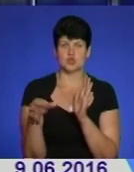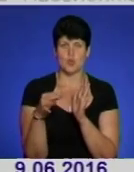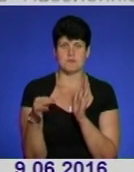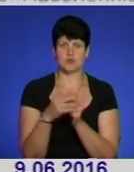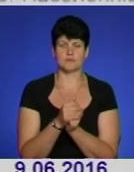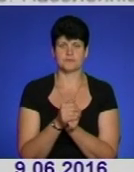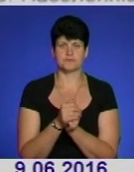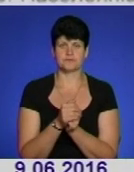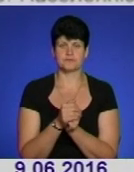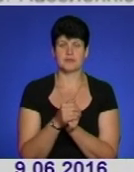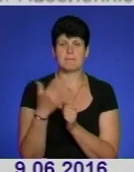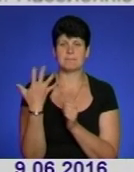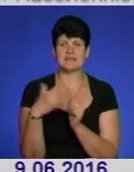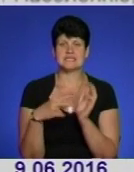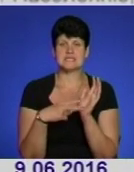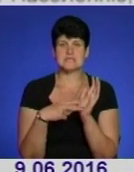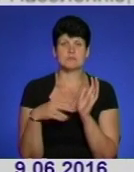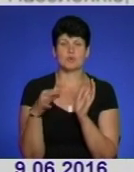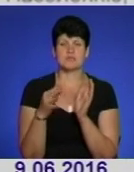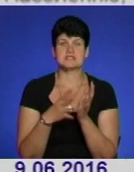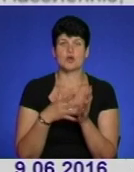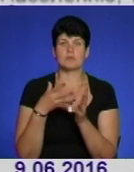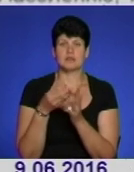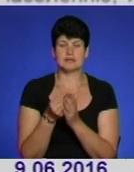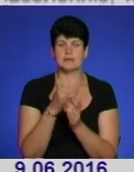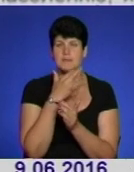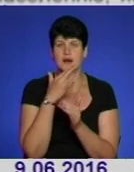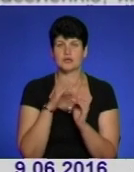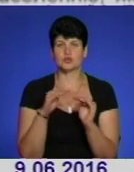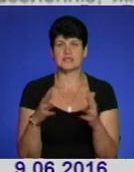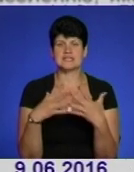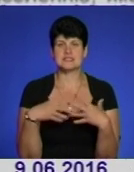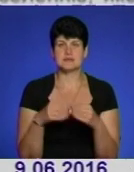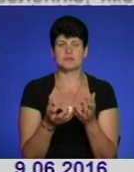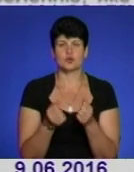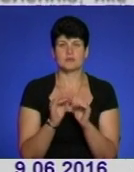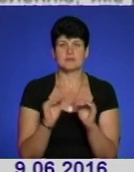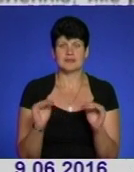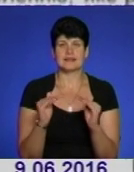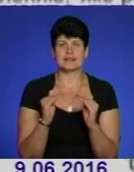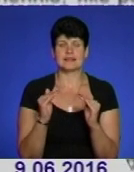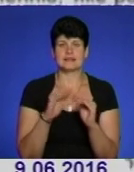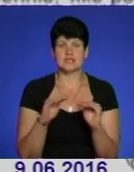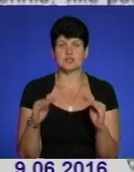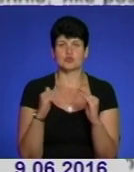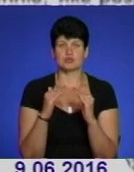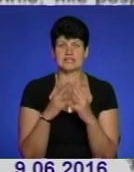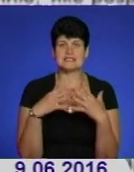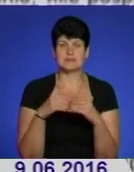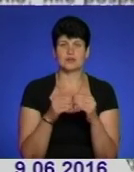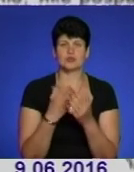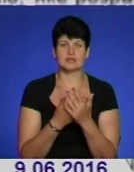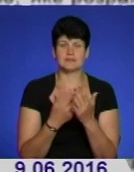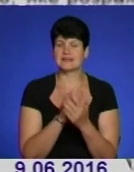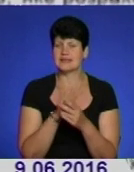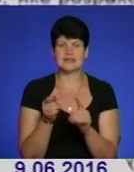кВт. 57 копійок – це вартість оплати для багатодітних, сімей з прийомними дітьми та дитячих будинків сімейного типу, незалежно